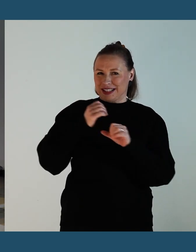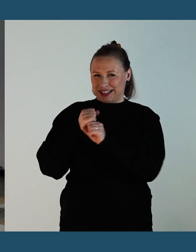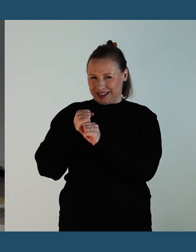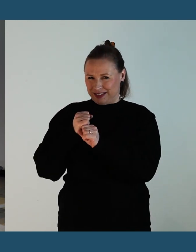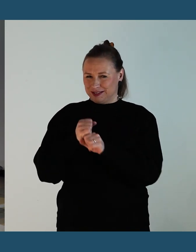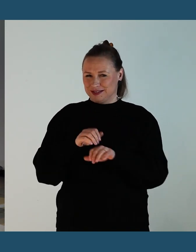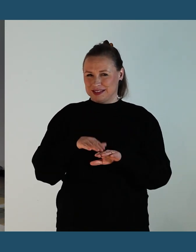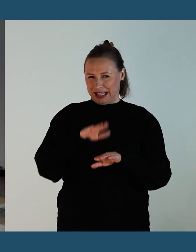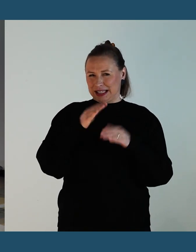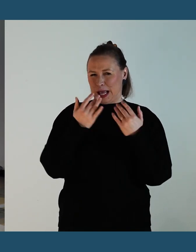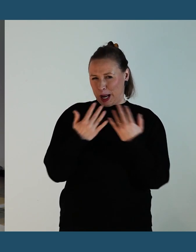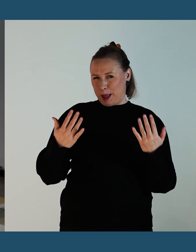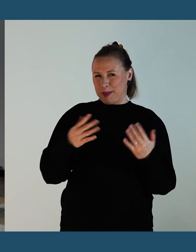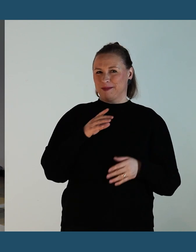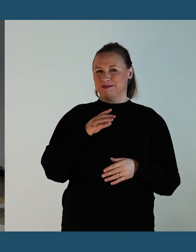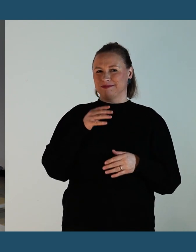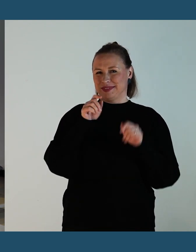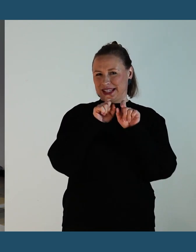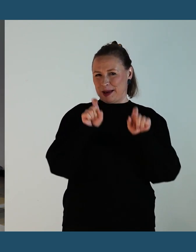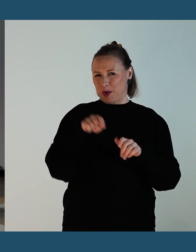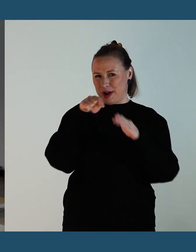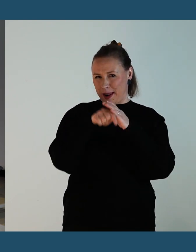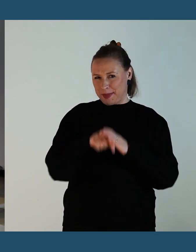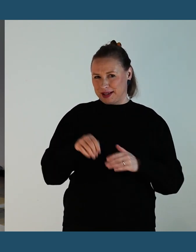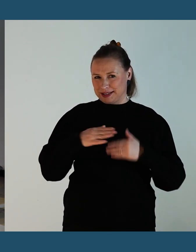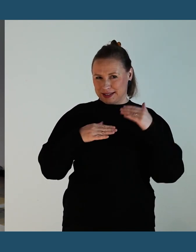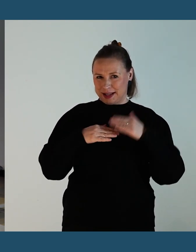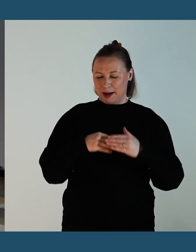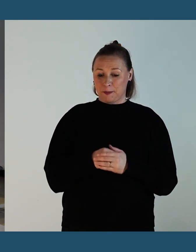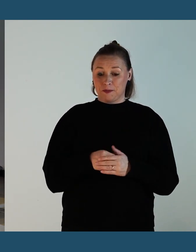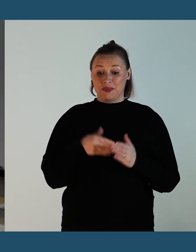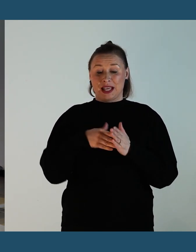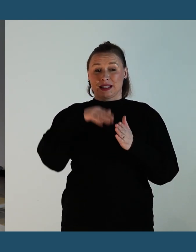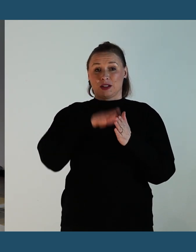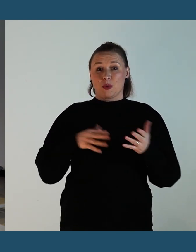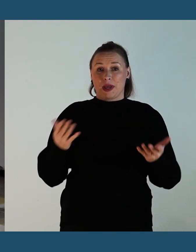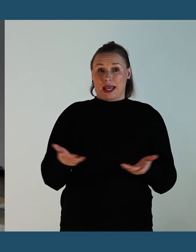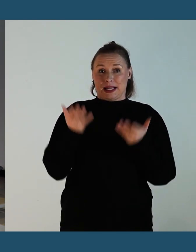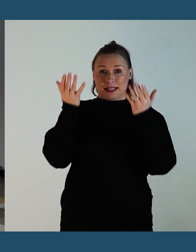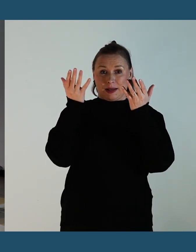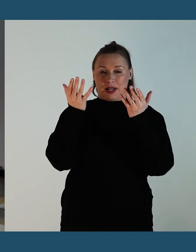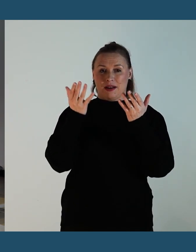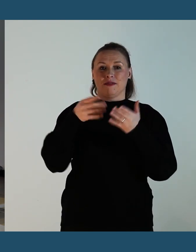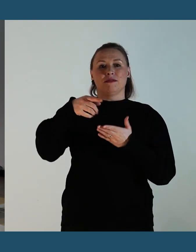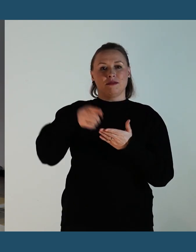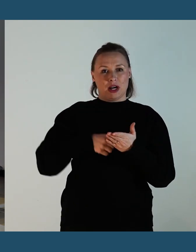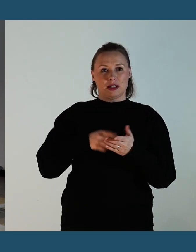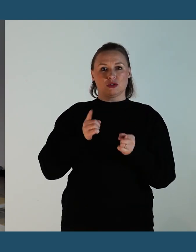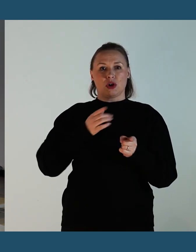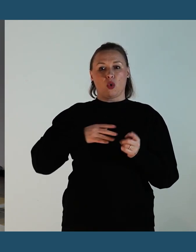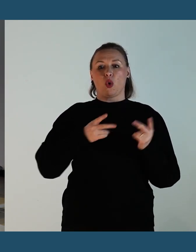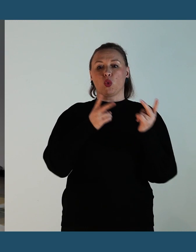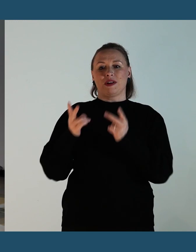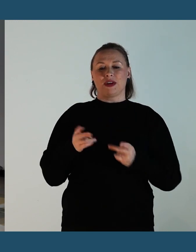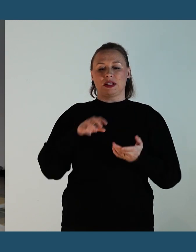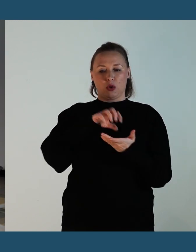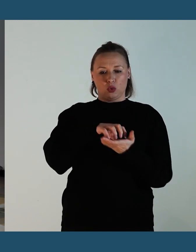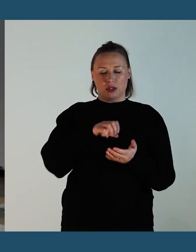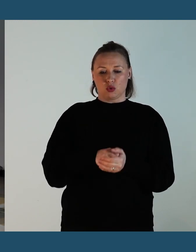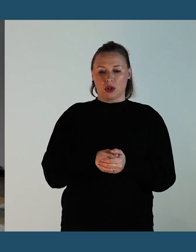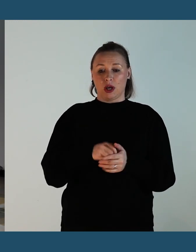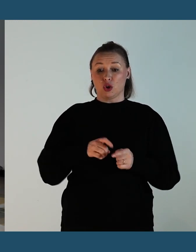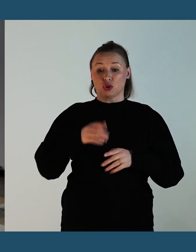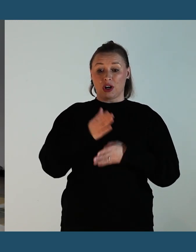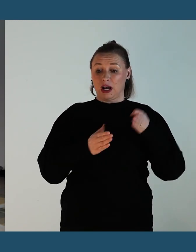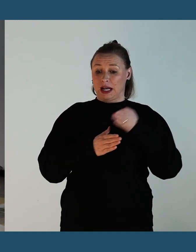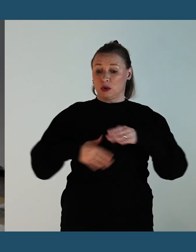sitten teemoja läpi. Esteettömyyden edistäminen on edellytys yhdenvertaisemman yhteiskunnan luomiselle. Rakennetun ympäristön esteellisyys